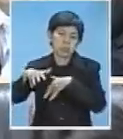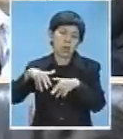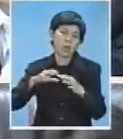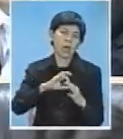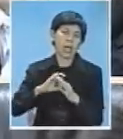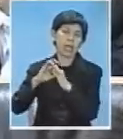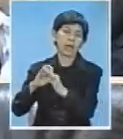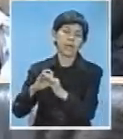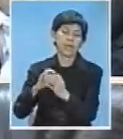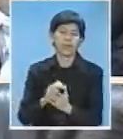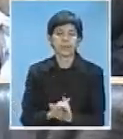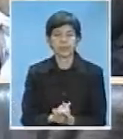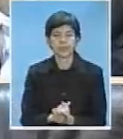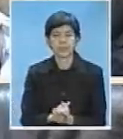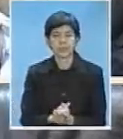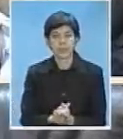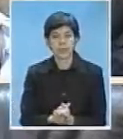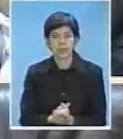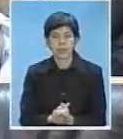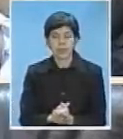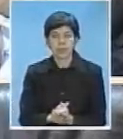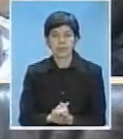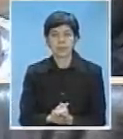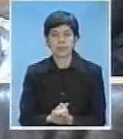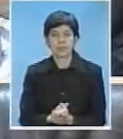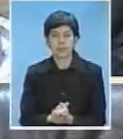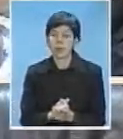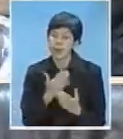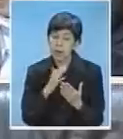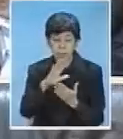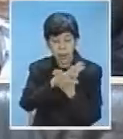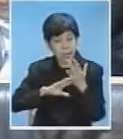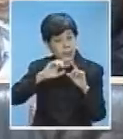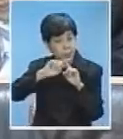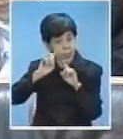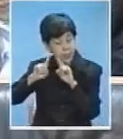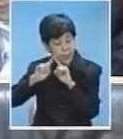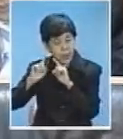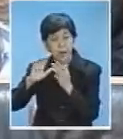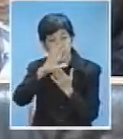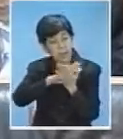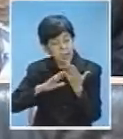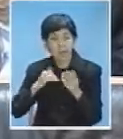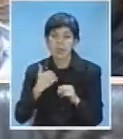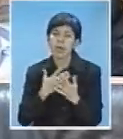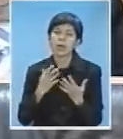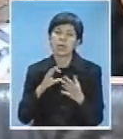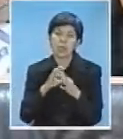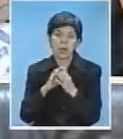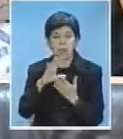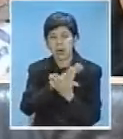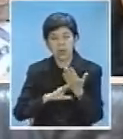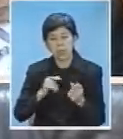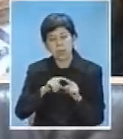มภายใต้สภาพของหลายๆประเทศที่เราเรียกว่าสังคมป่